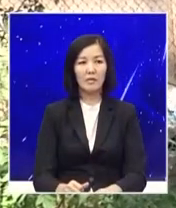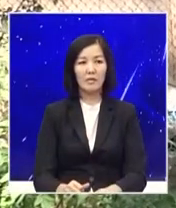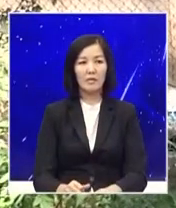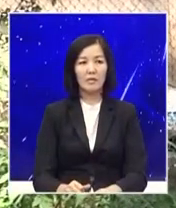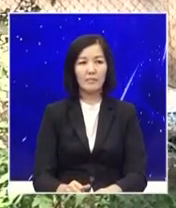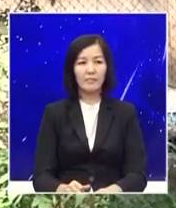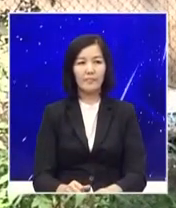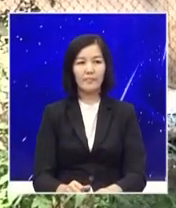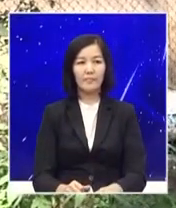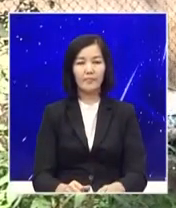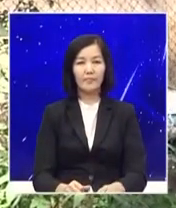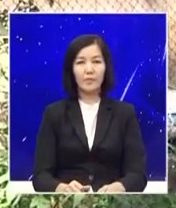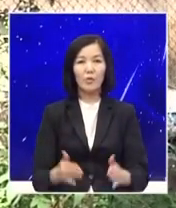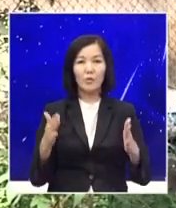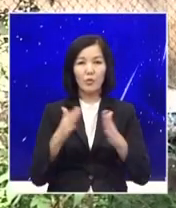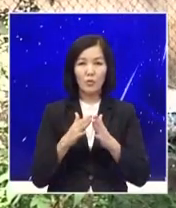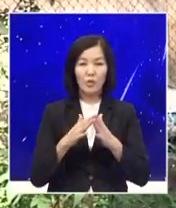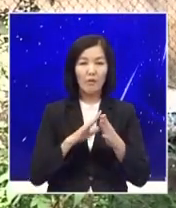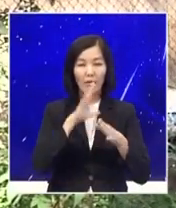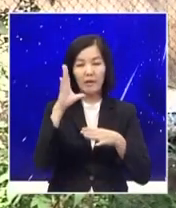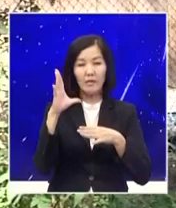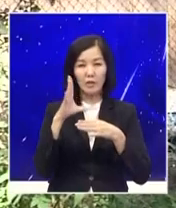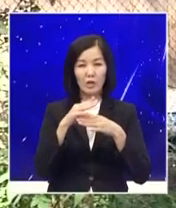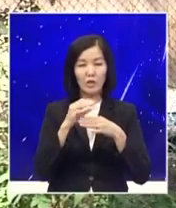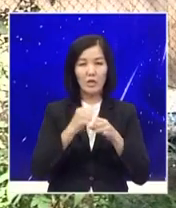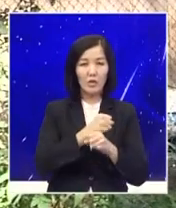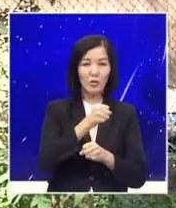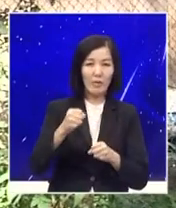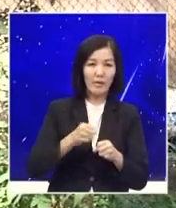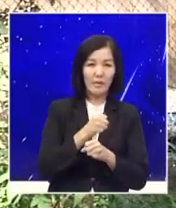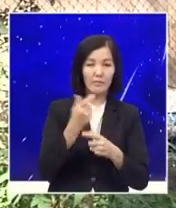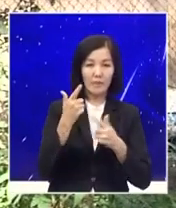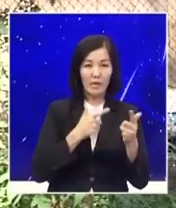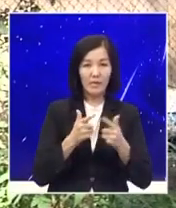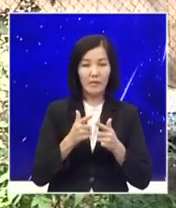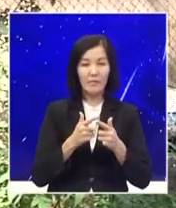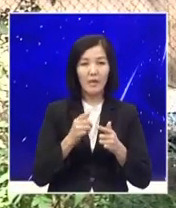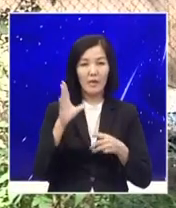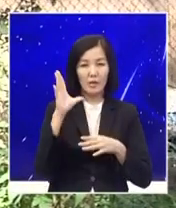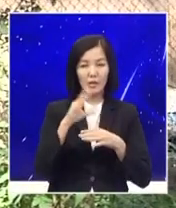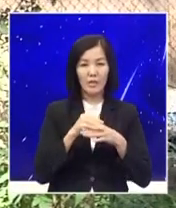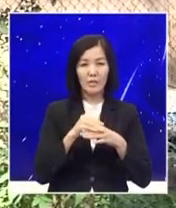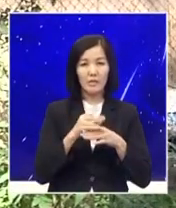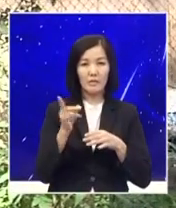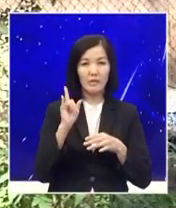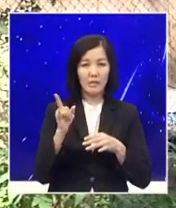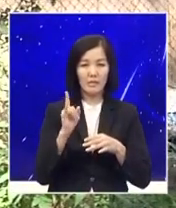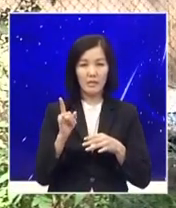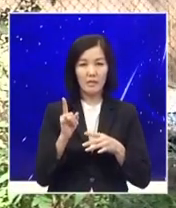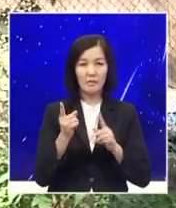жұмыс істеймін, банкымды жабам кешке дейін. Кешкі жақын жолдасым үйге келген кезде мен шығып таксовка жасаймын, ол балалармен